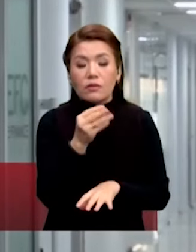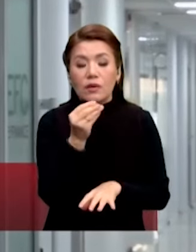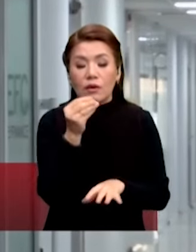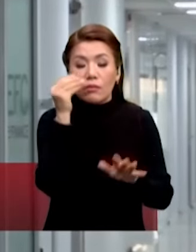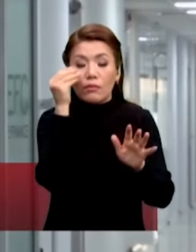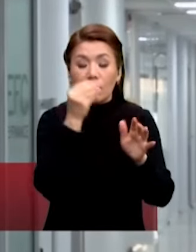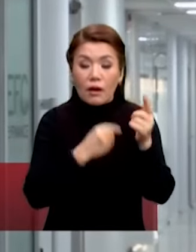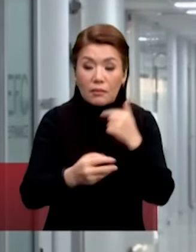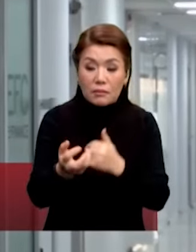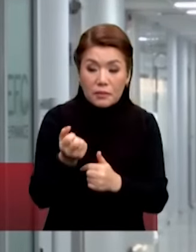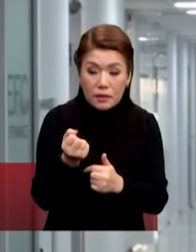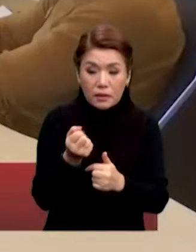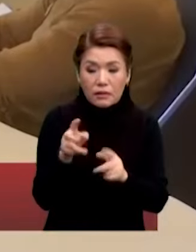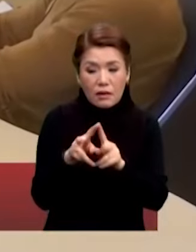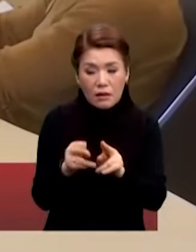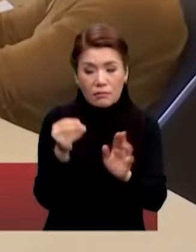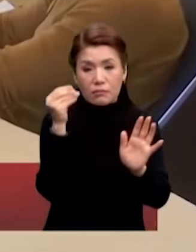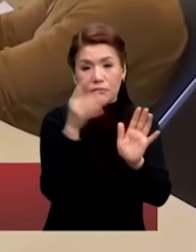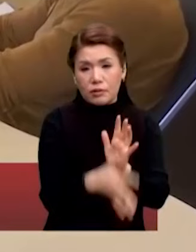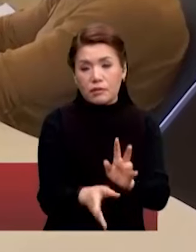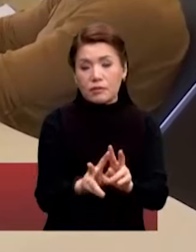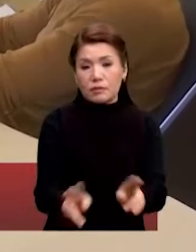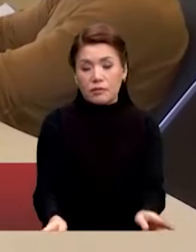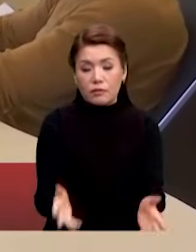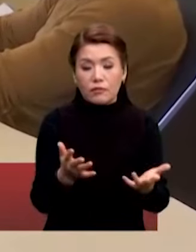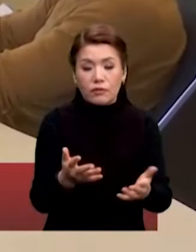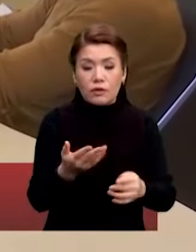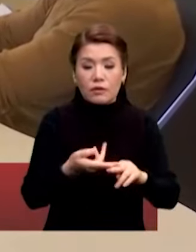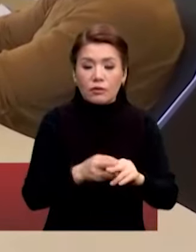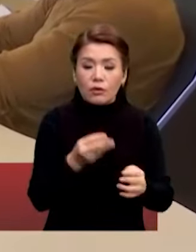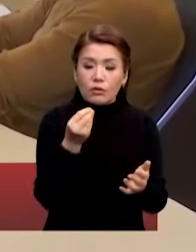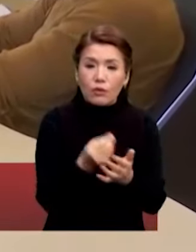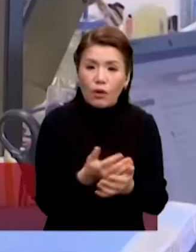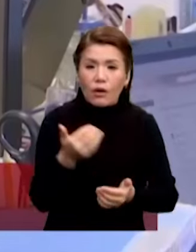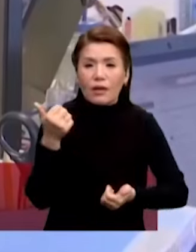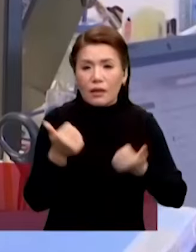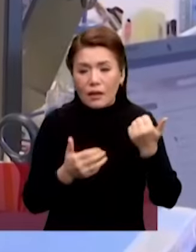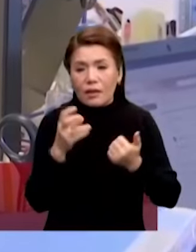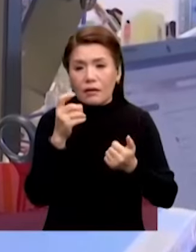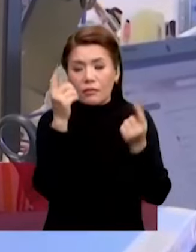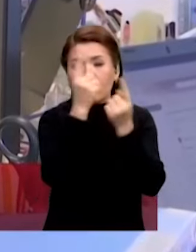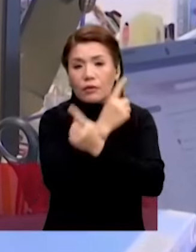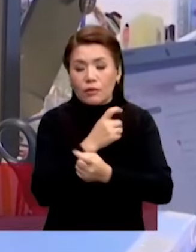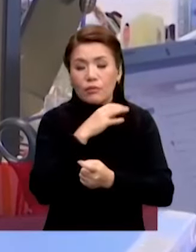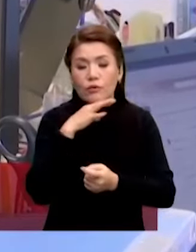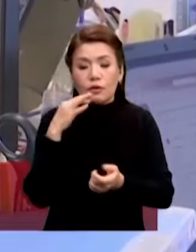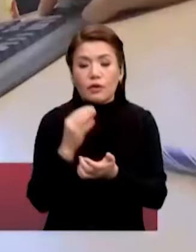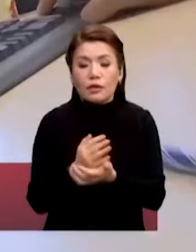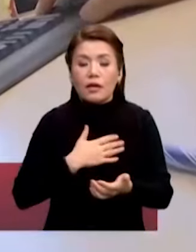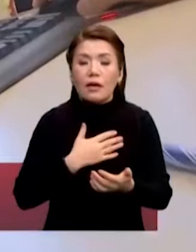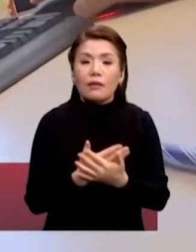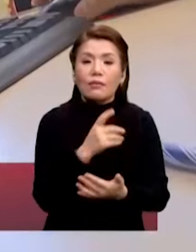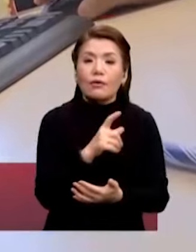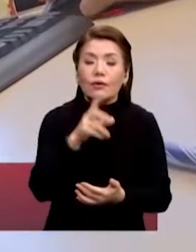қалай келді, сол ақша солай кетеді. Соның кесірінен нарықтағыдан бірнешесі қымбат бағадағы тендерлер жарияланып жатады дейді депутат. Ал қоғам белсенділері